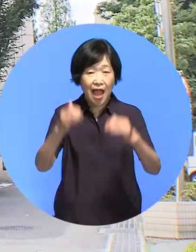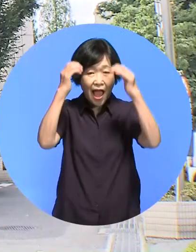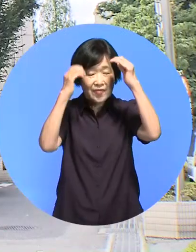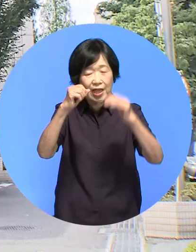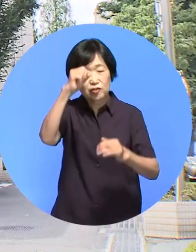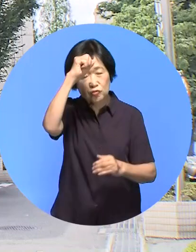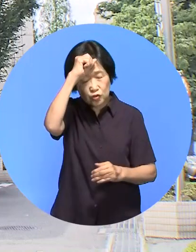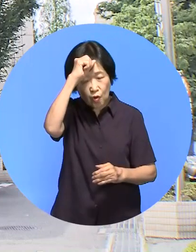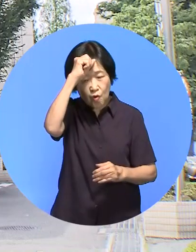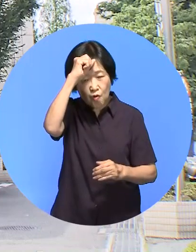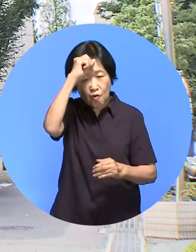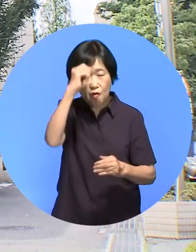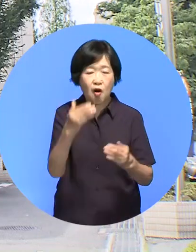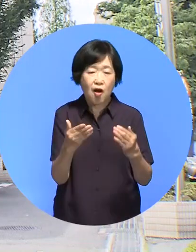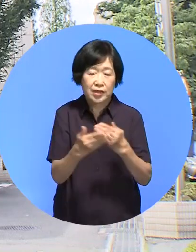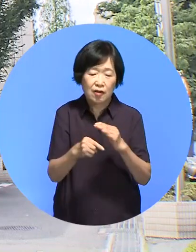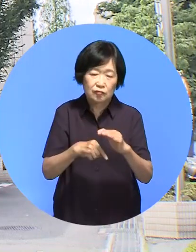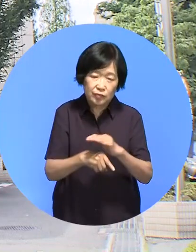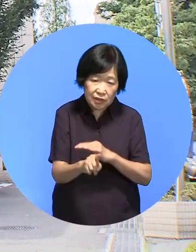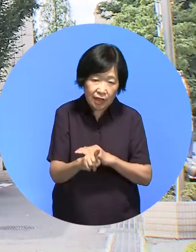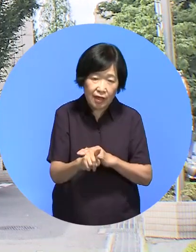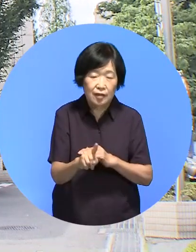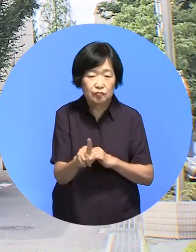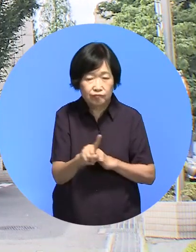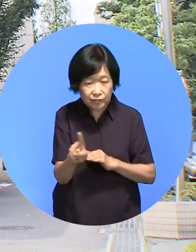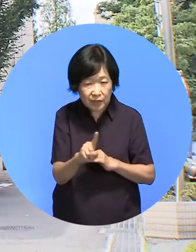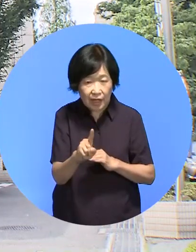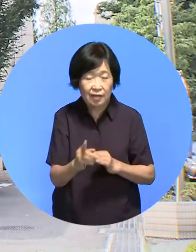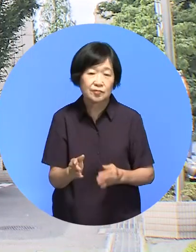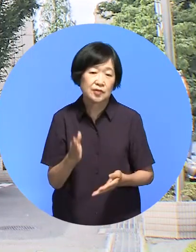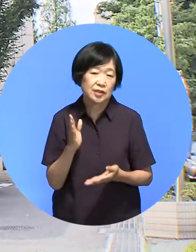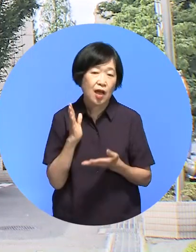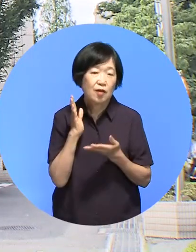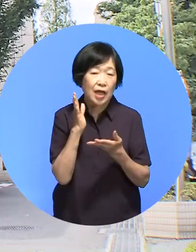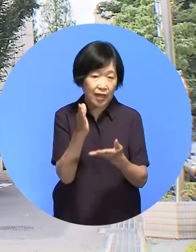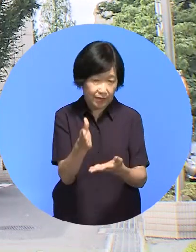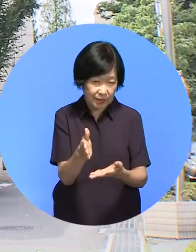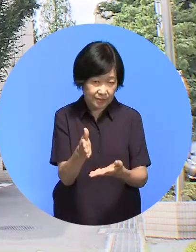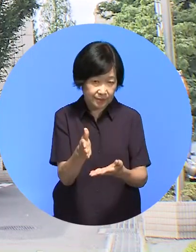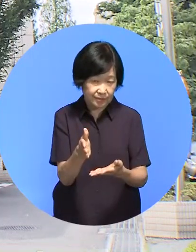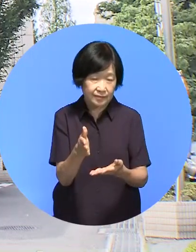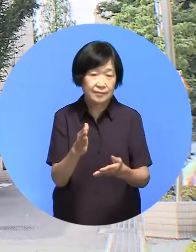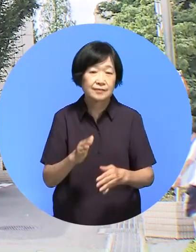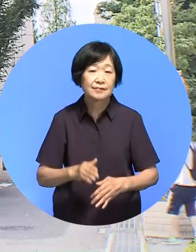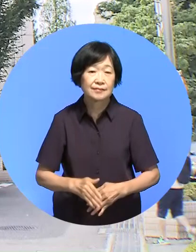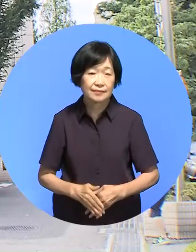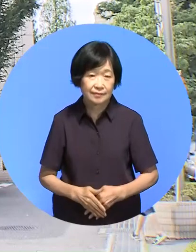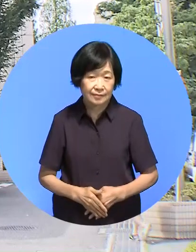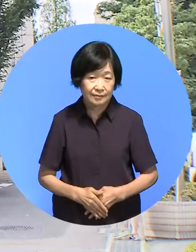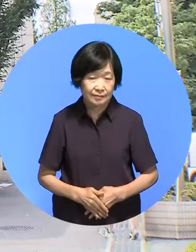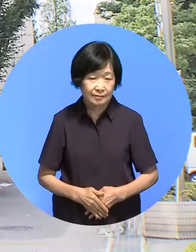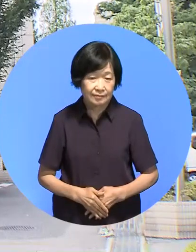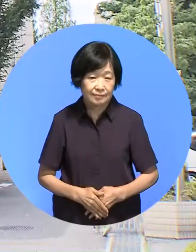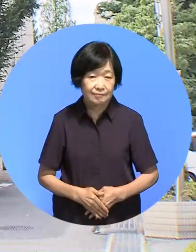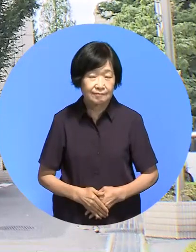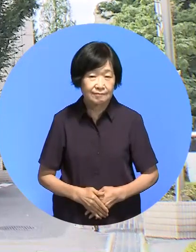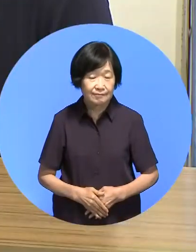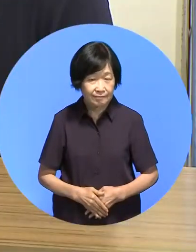まず熱中症が起こる仕組みについて、吹田市保健センターの名越さんにお話を伺いました。